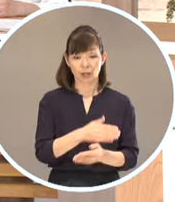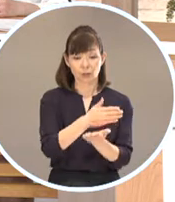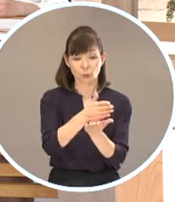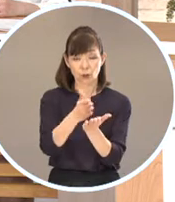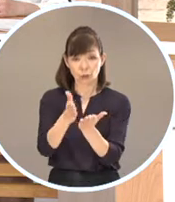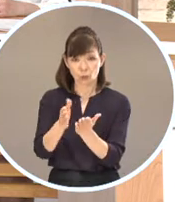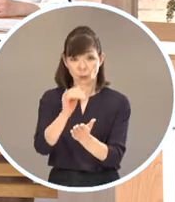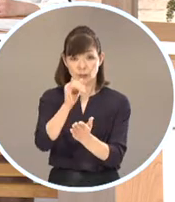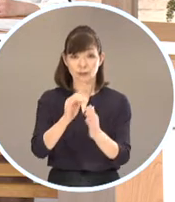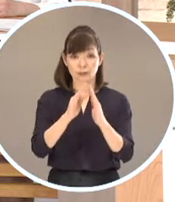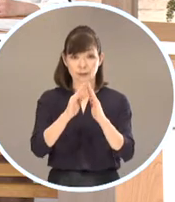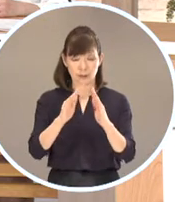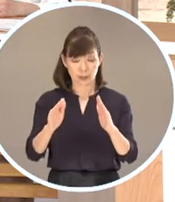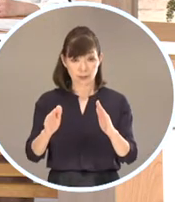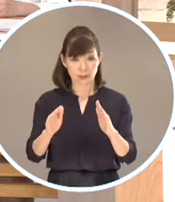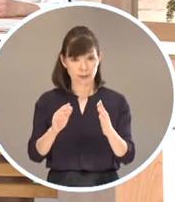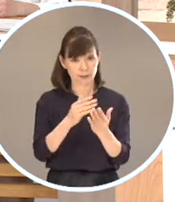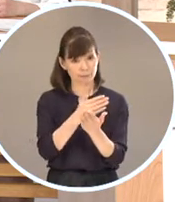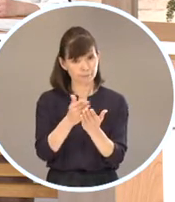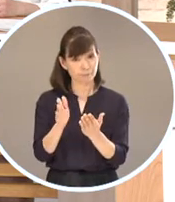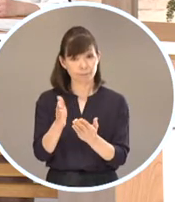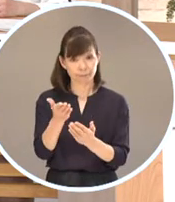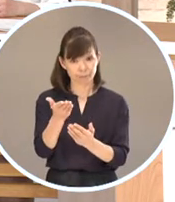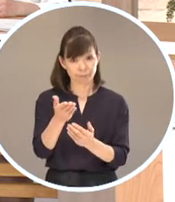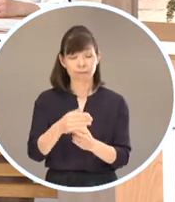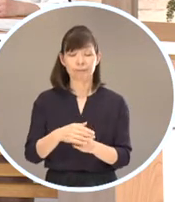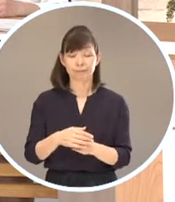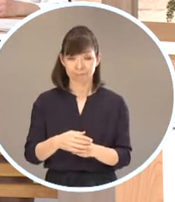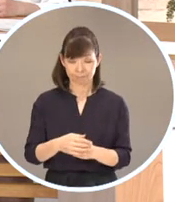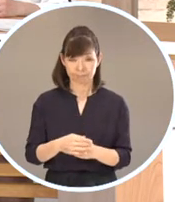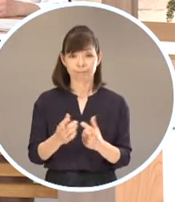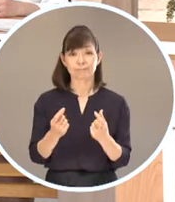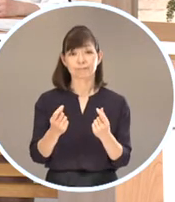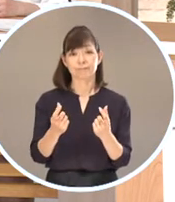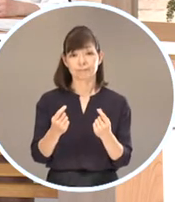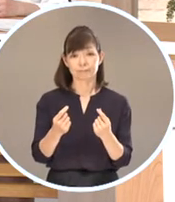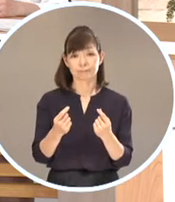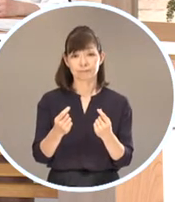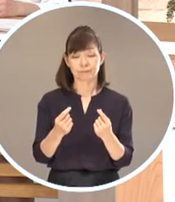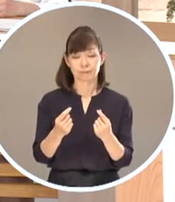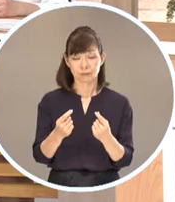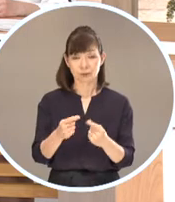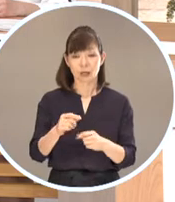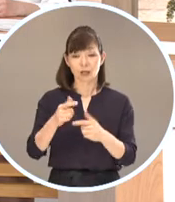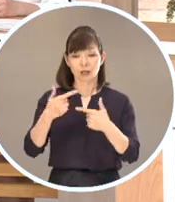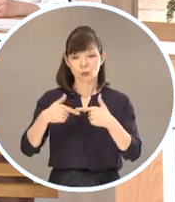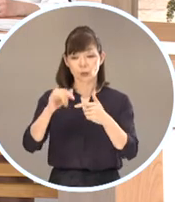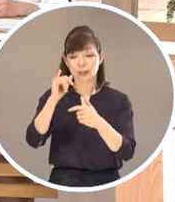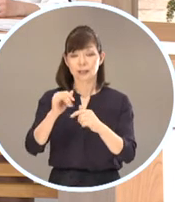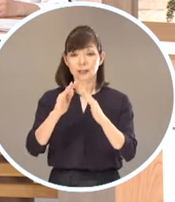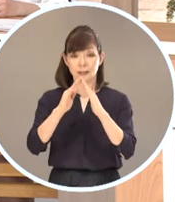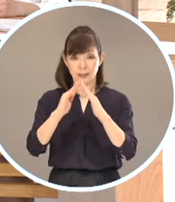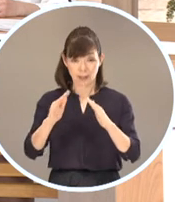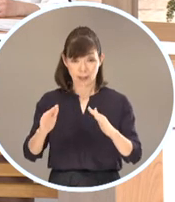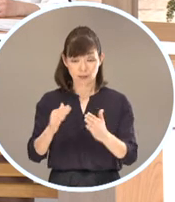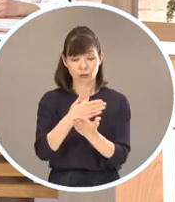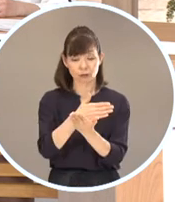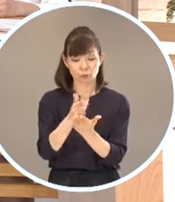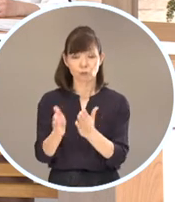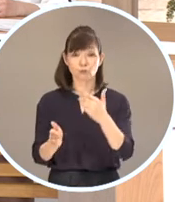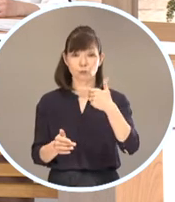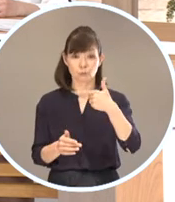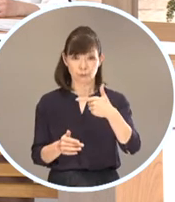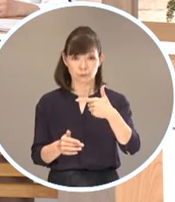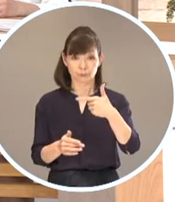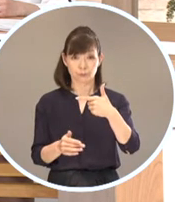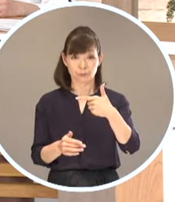員会はいくつも種類分けされてるのかな？ その通り。まず常任委員会は6つあるんだ。